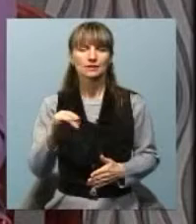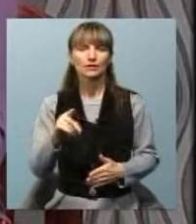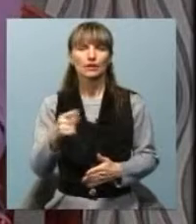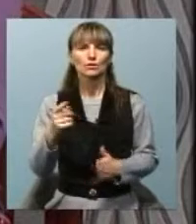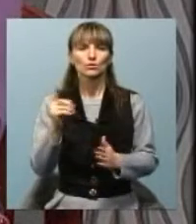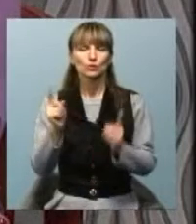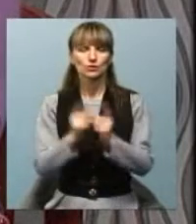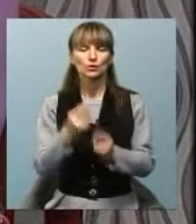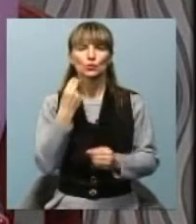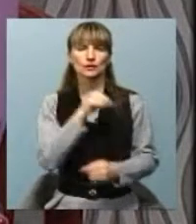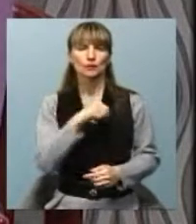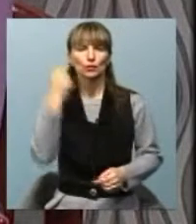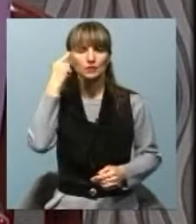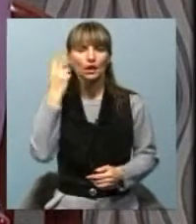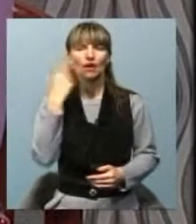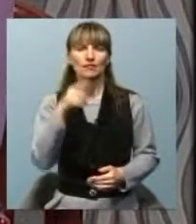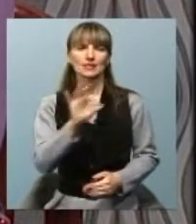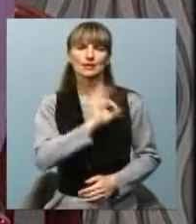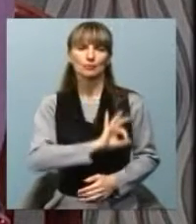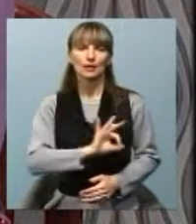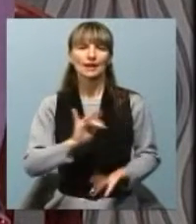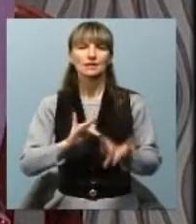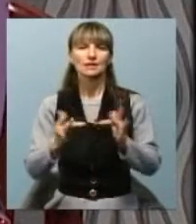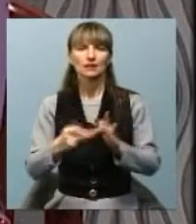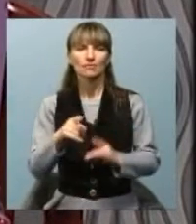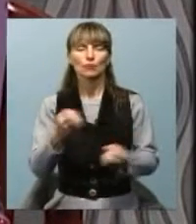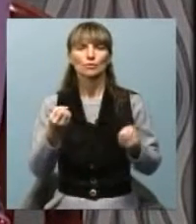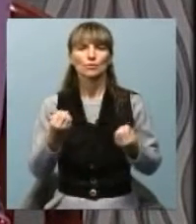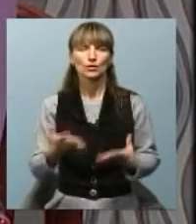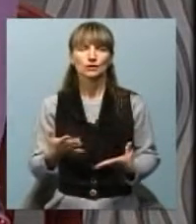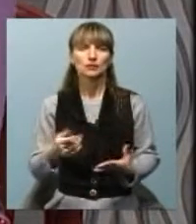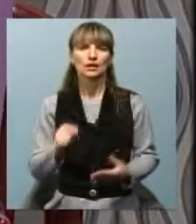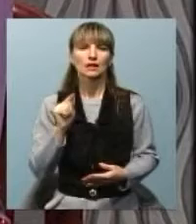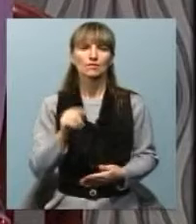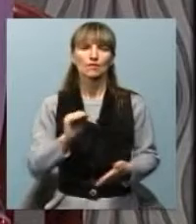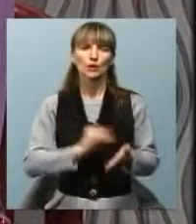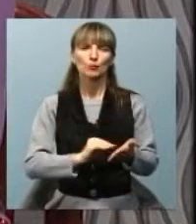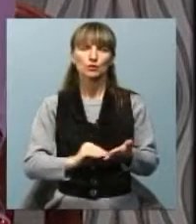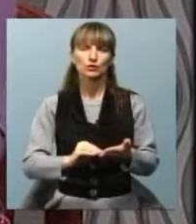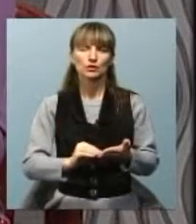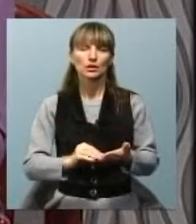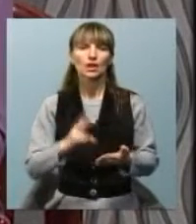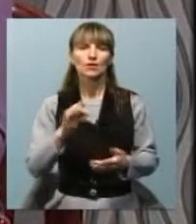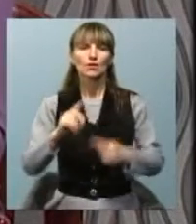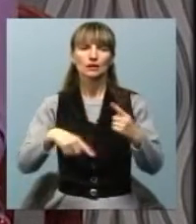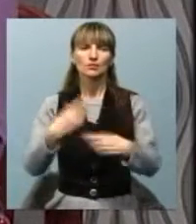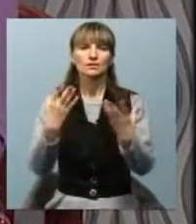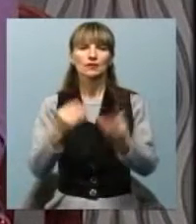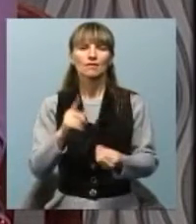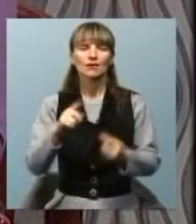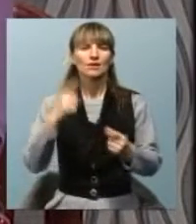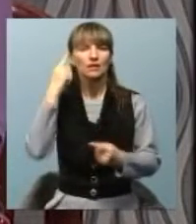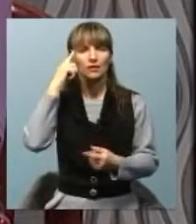самому дізнатися, що це буде за слово. Коли ви використаєте інтернет, то ви просто-напросто його впишете в клітинки, але наступного дня ви не